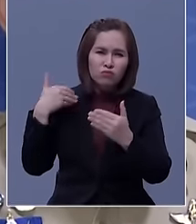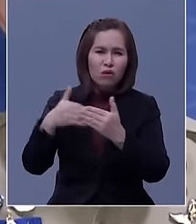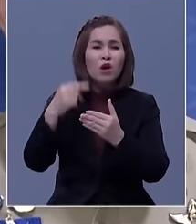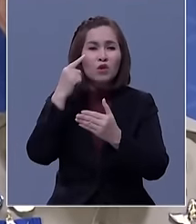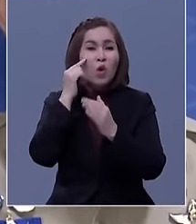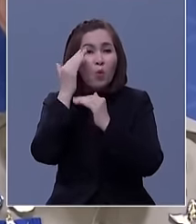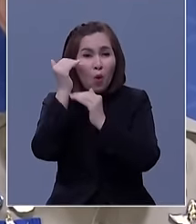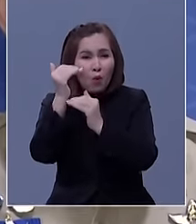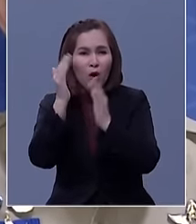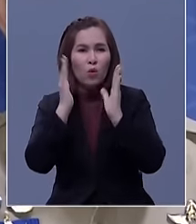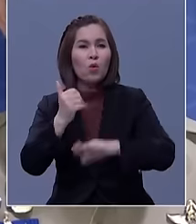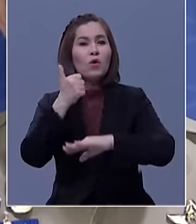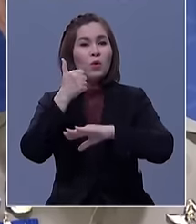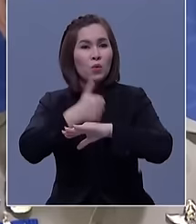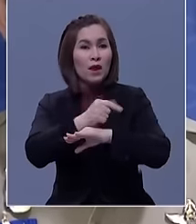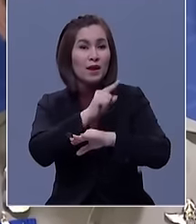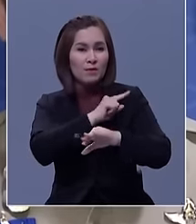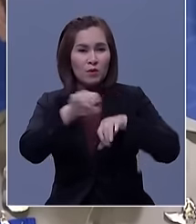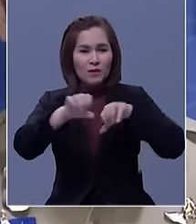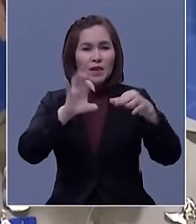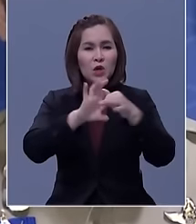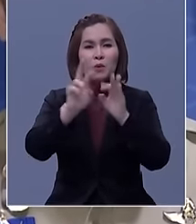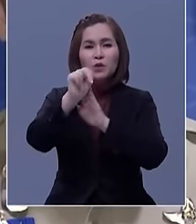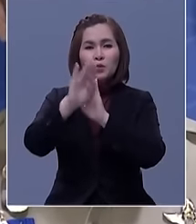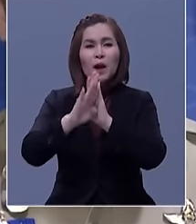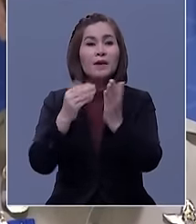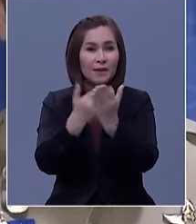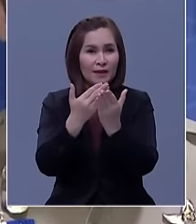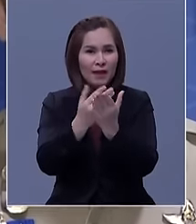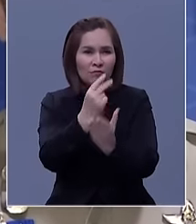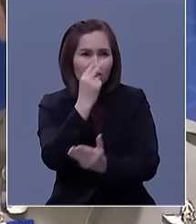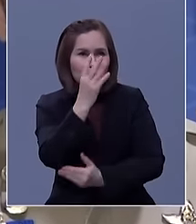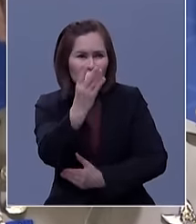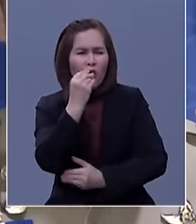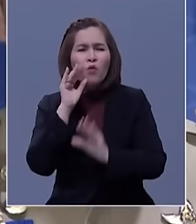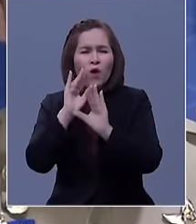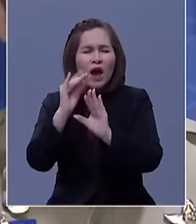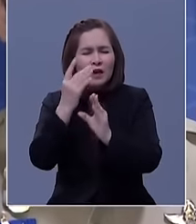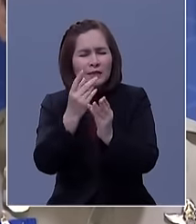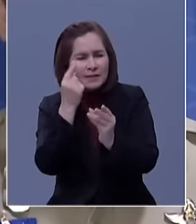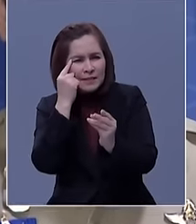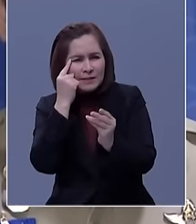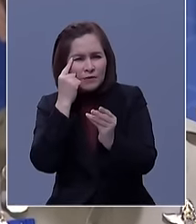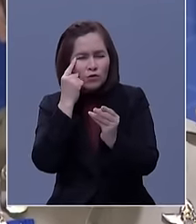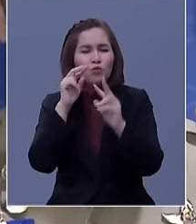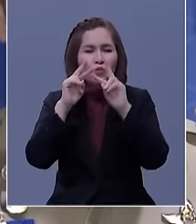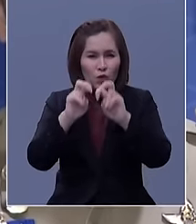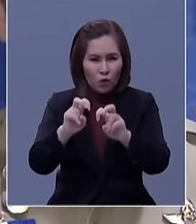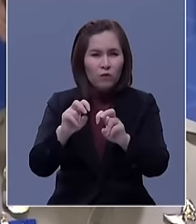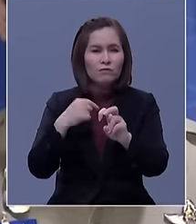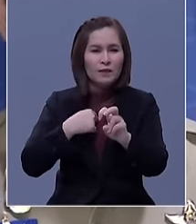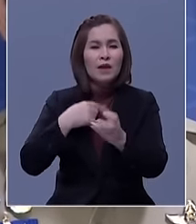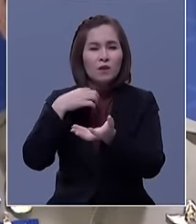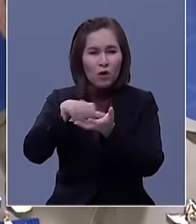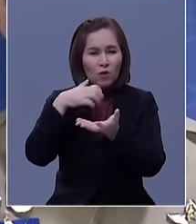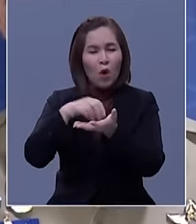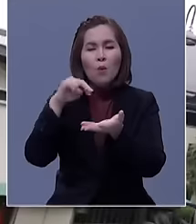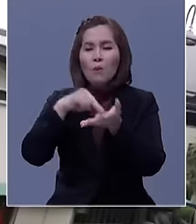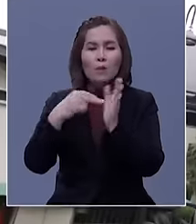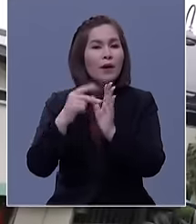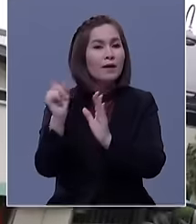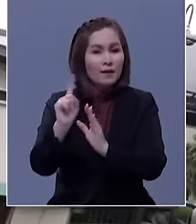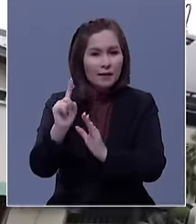เข้าคนที่บริหารนโยบายทางการเงินบ้างนะแล้วท่านก็ลองไตร่ตรองดูก็แล้วกันว่าสิ่งที่ผมพูดหมายถึงอะไรนะ